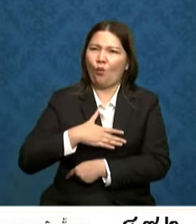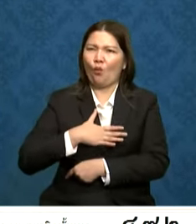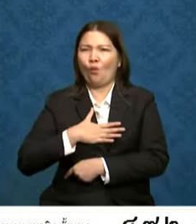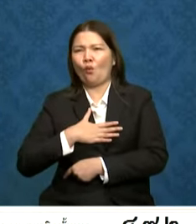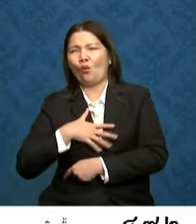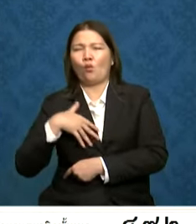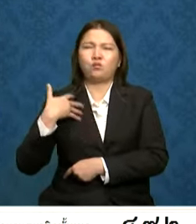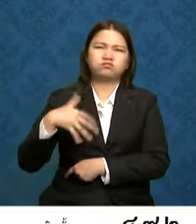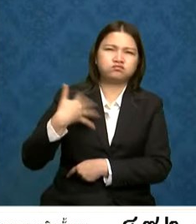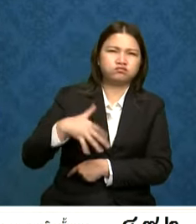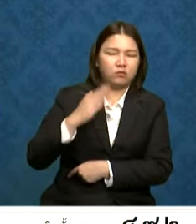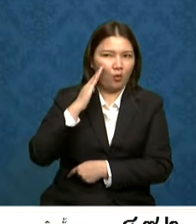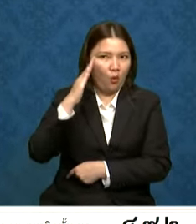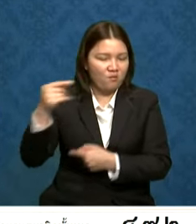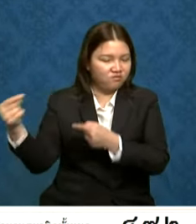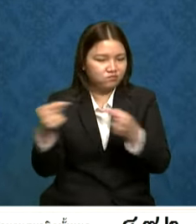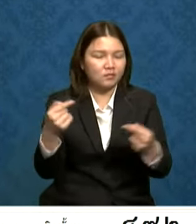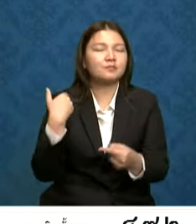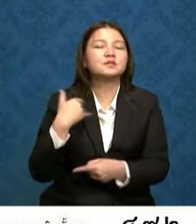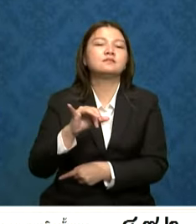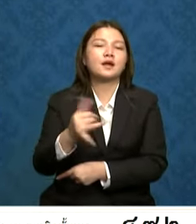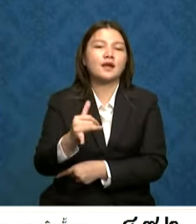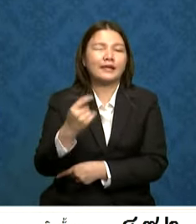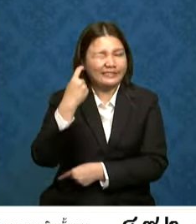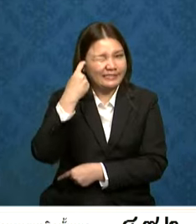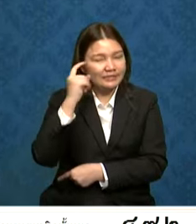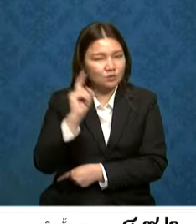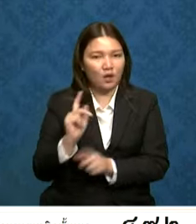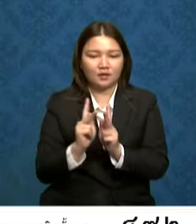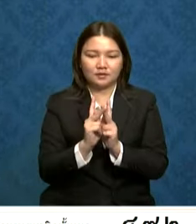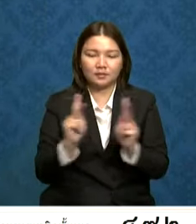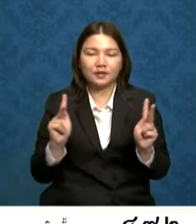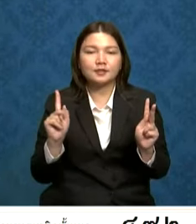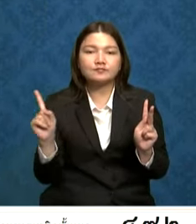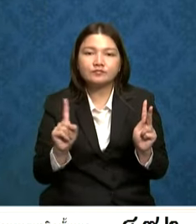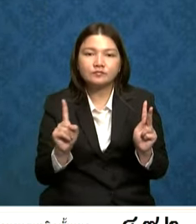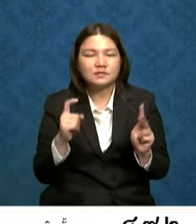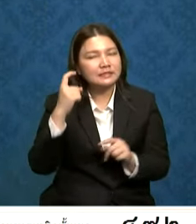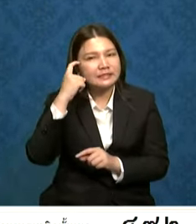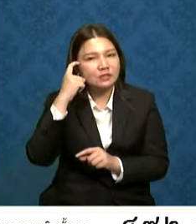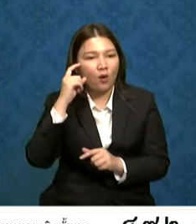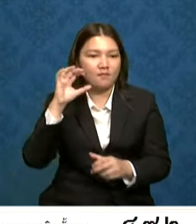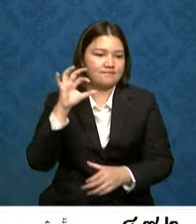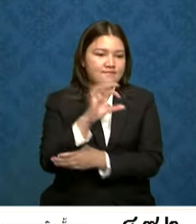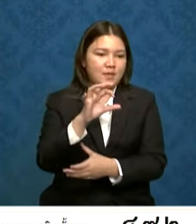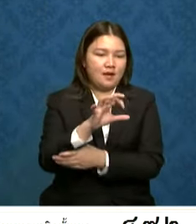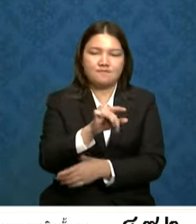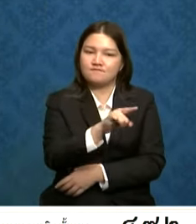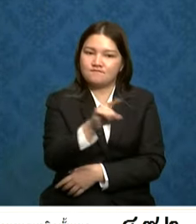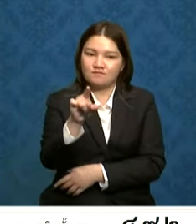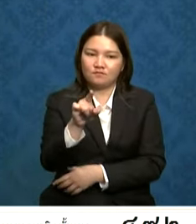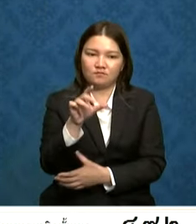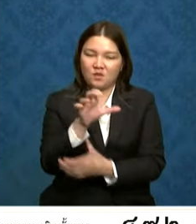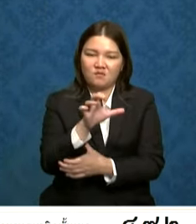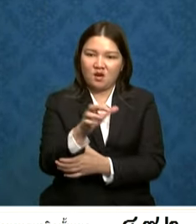ขัดแย้งได้อย่างไรก็ตามข้อสังเกตของกรรมาธิการมิได้บังคับหรือผูกมัด